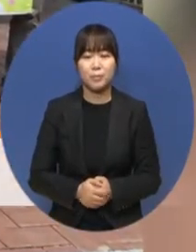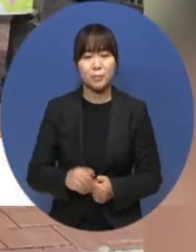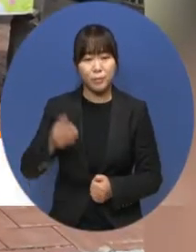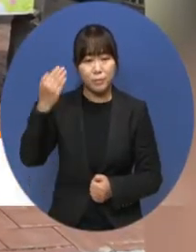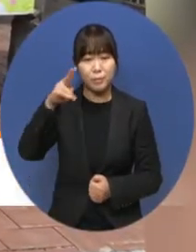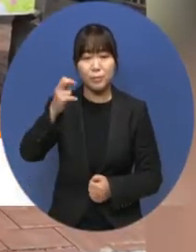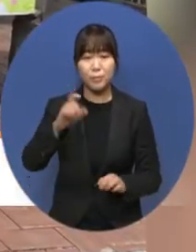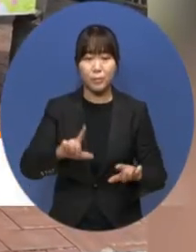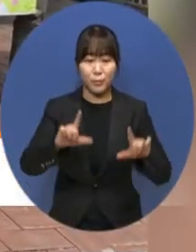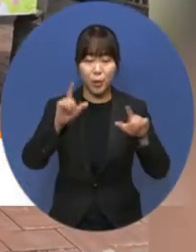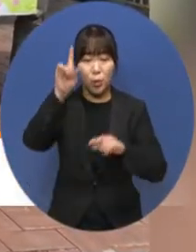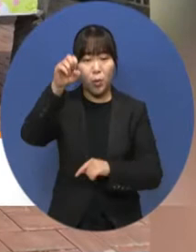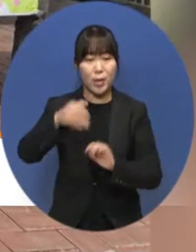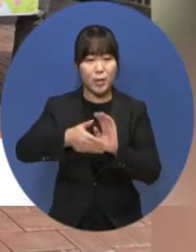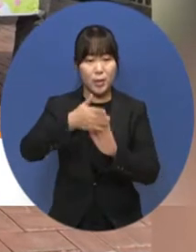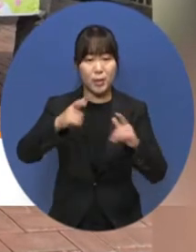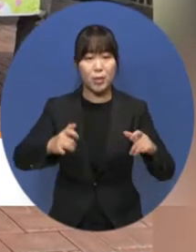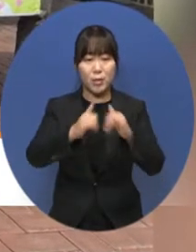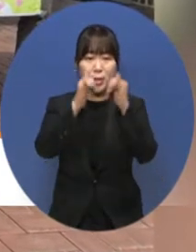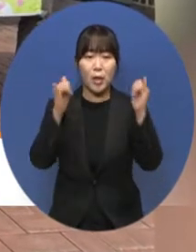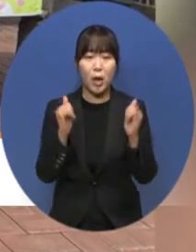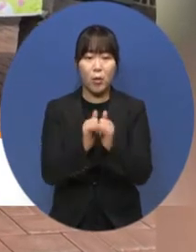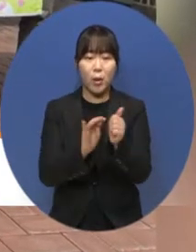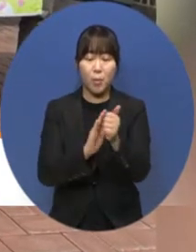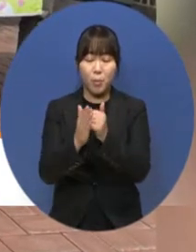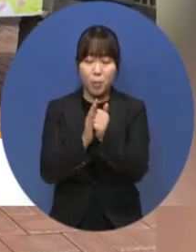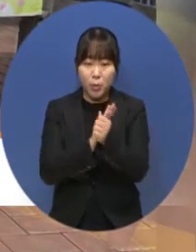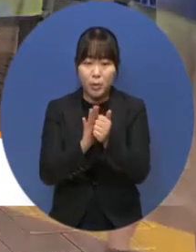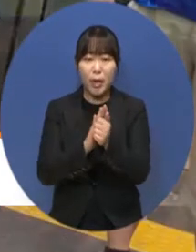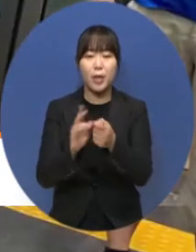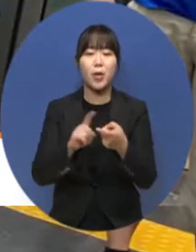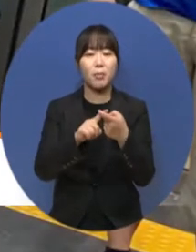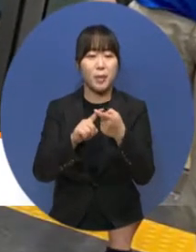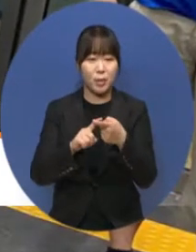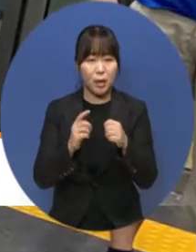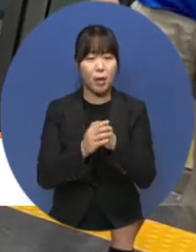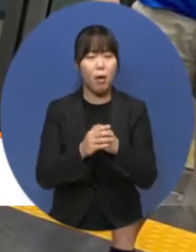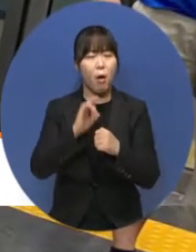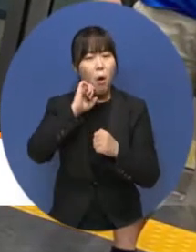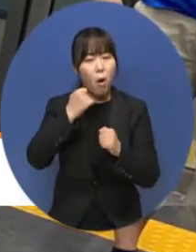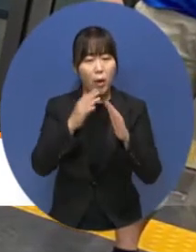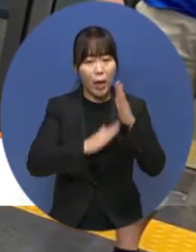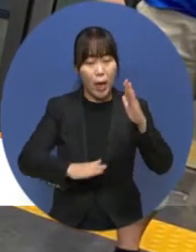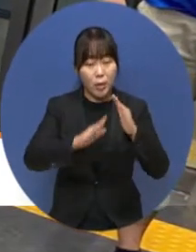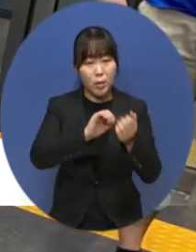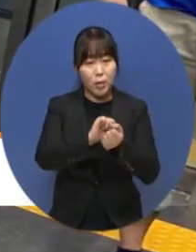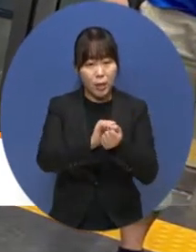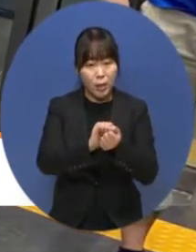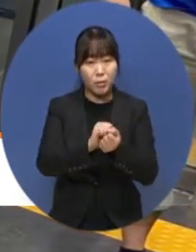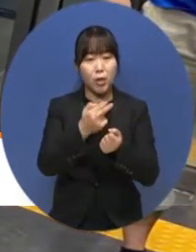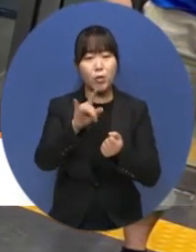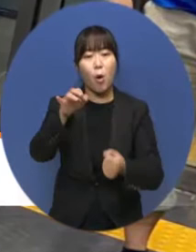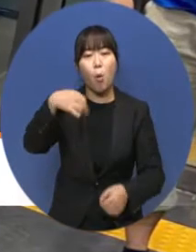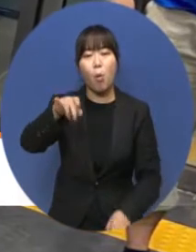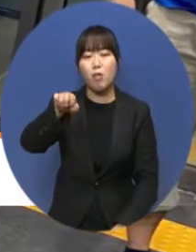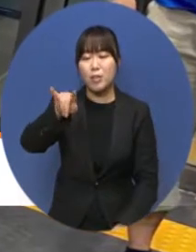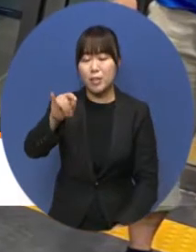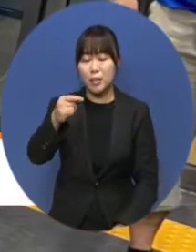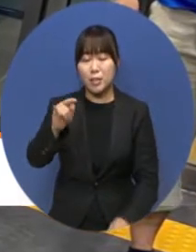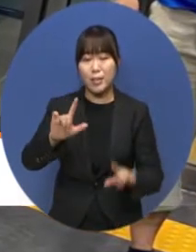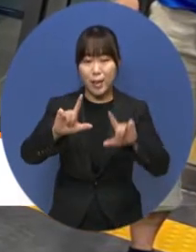지난달 26일 고양시 지역사회보장협의체가 저소득가정 세탁봉사 더 워시데이를